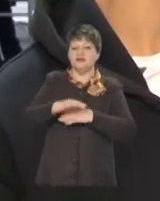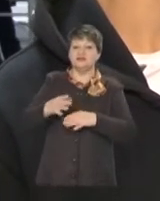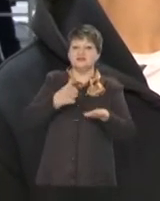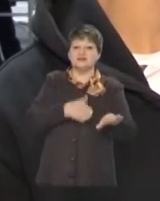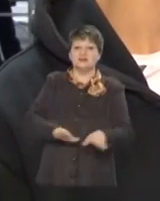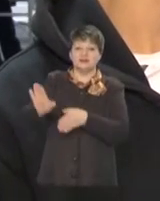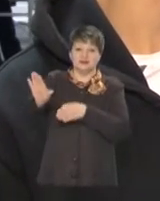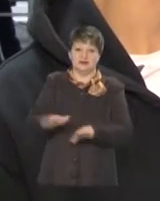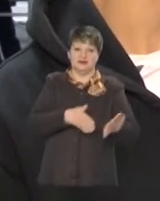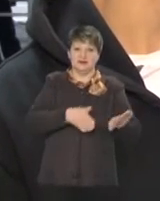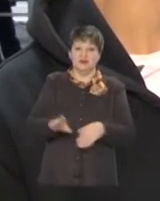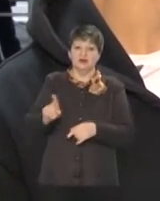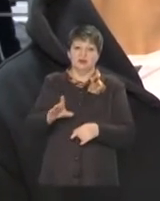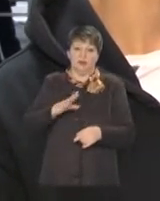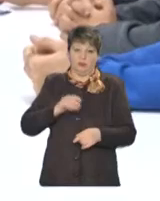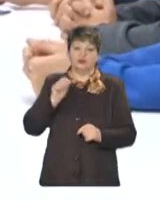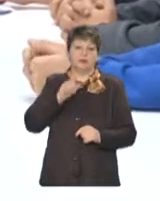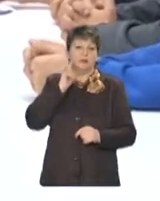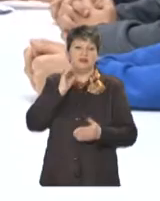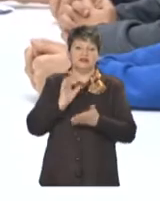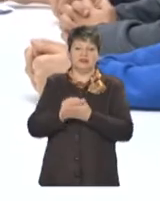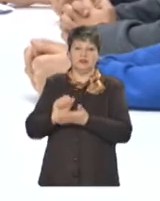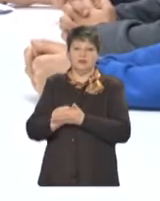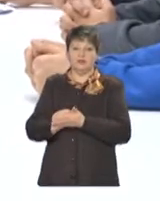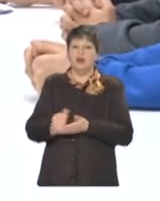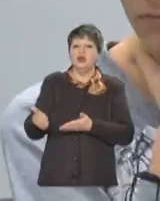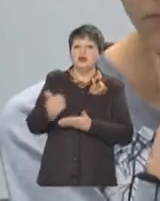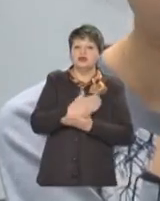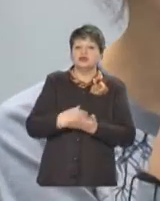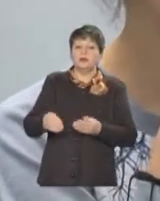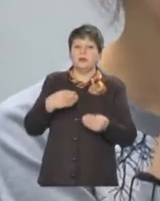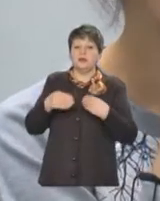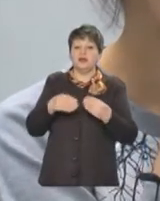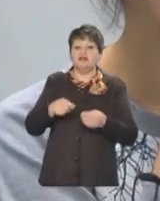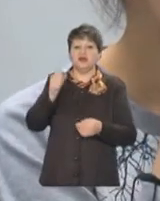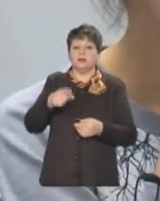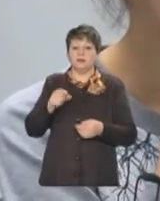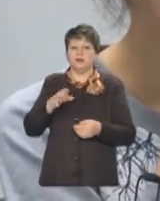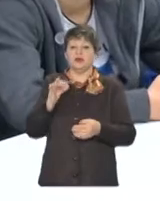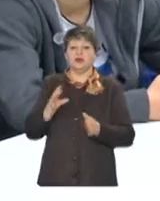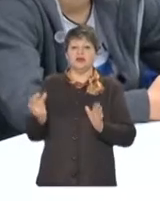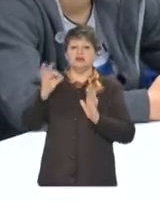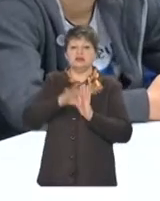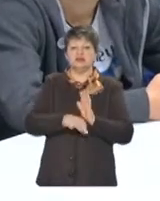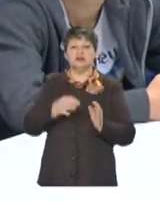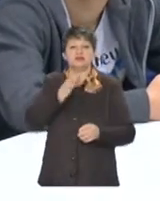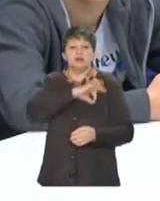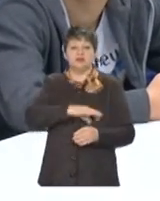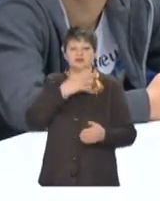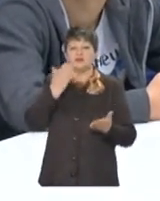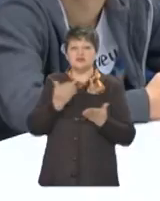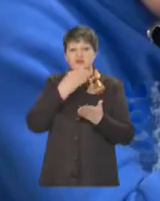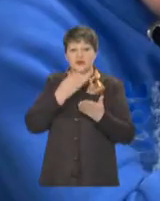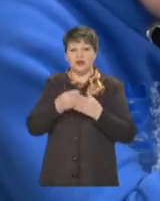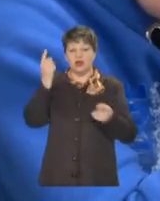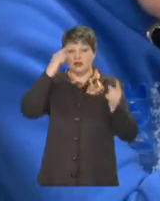рампами, треками для того, щоб можна було кататися на скейтах. Збирати пластикові пляшки та використовувати їх у творчості. Таку ідею розробив зі своїми